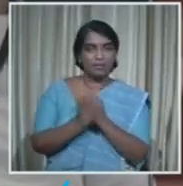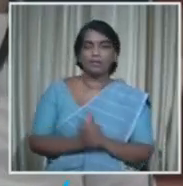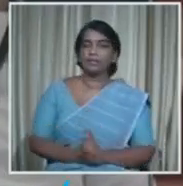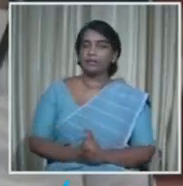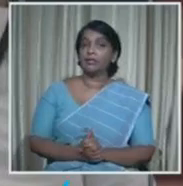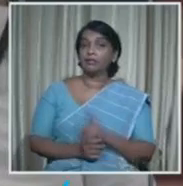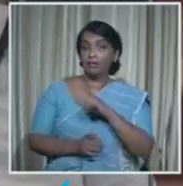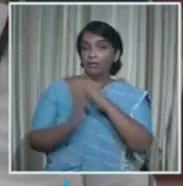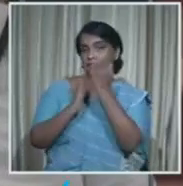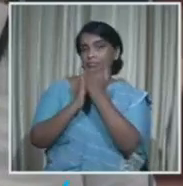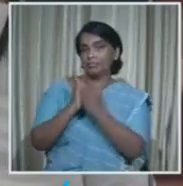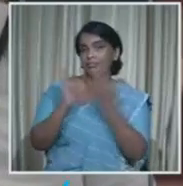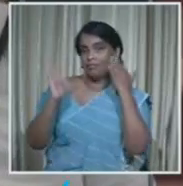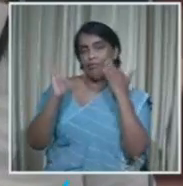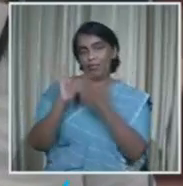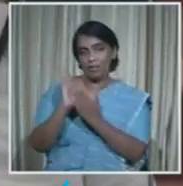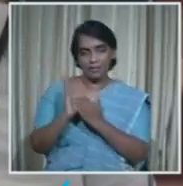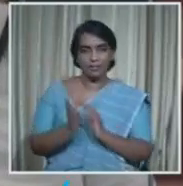gena weda piliwala tula.